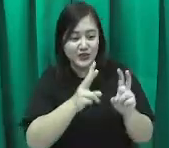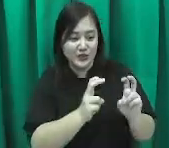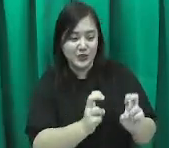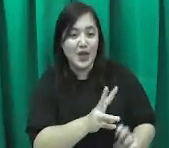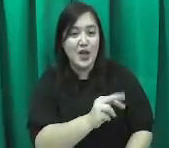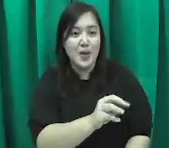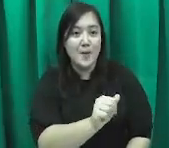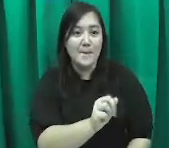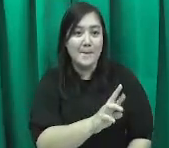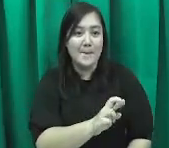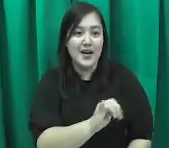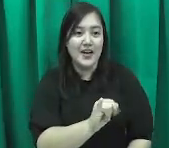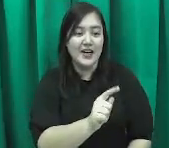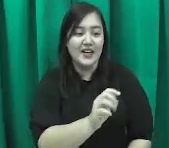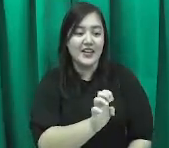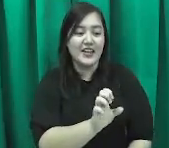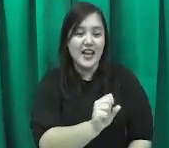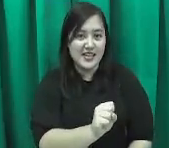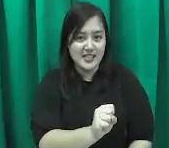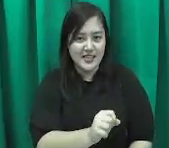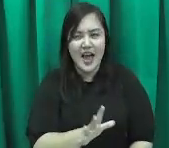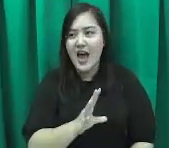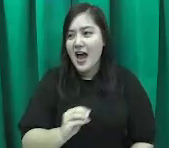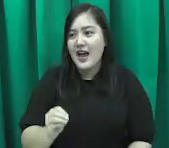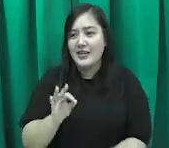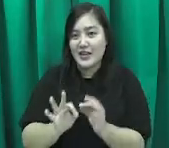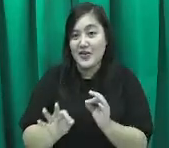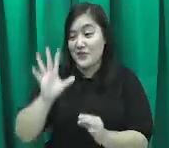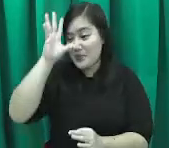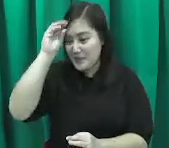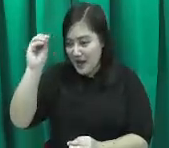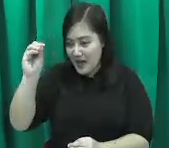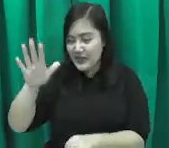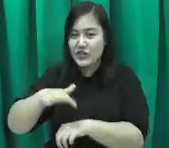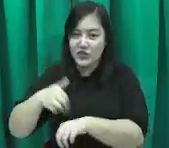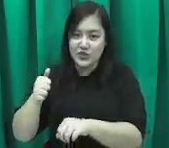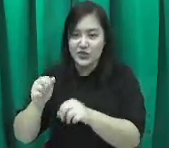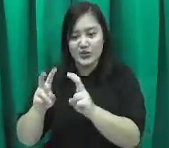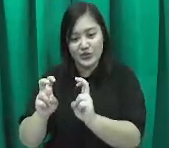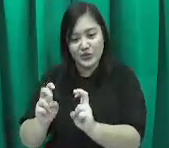sinabi mo si Lamcel ang ano dito. Ang Tolitz. Tolitz. Siya ang